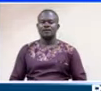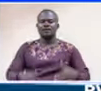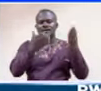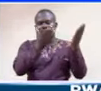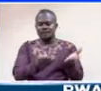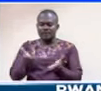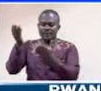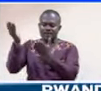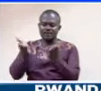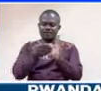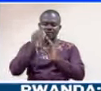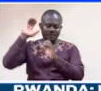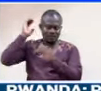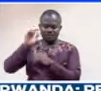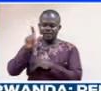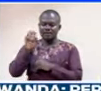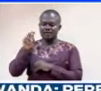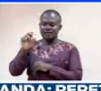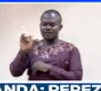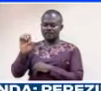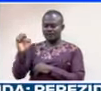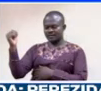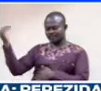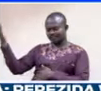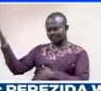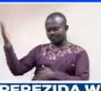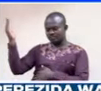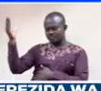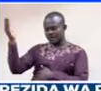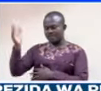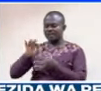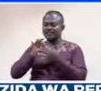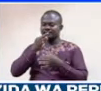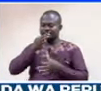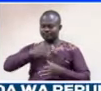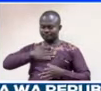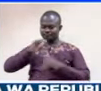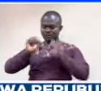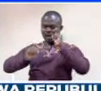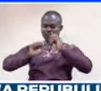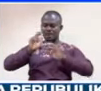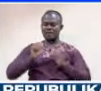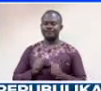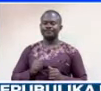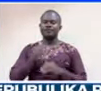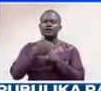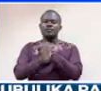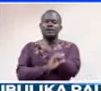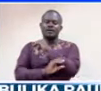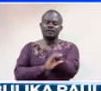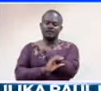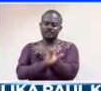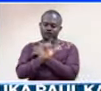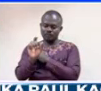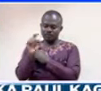Tuwahi kaze muri amakuru mujya kugezwaho nanjye Leonce Kanzayire ndafatanya na Fidele Irizaba Imbuto. Nyuma y'icyumweru agizwe